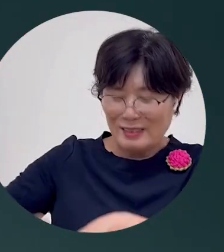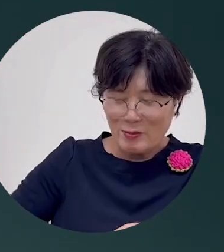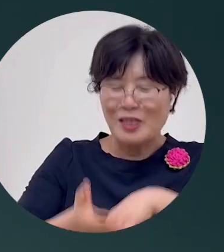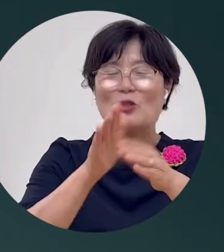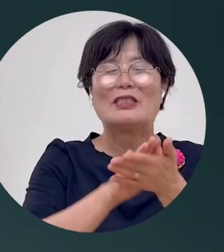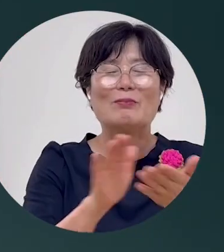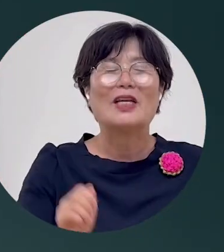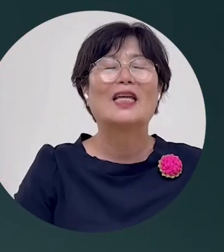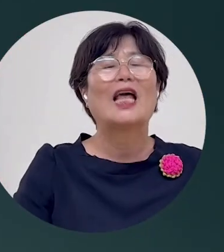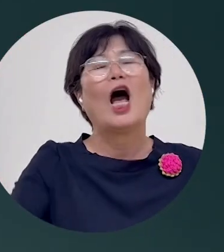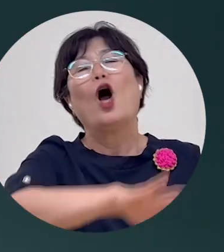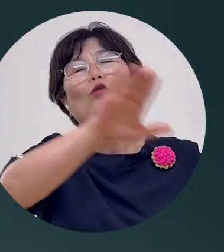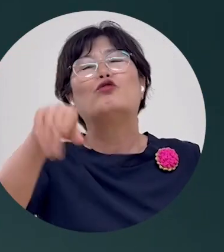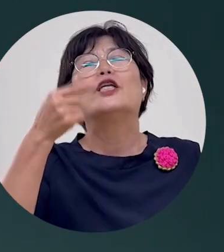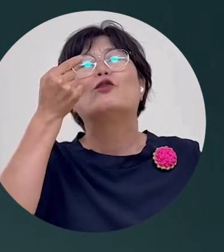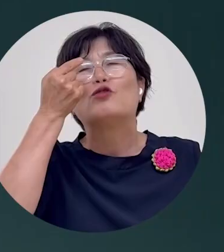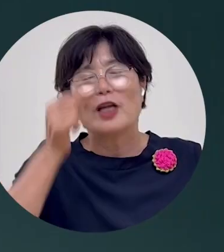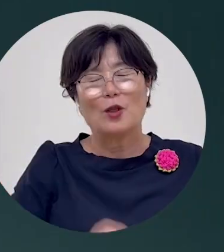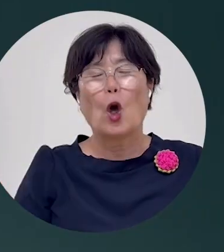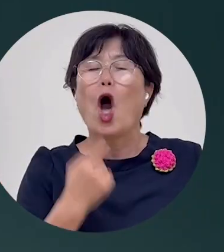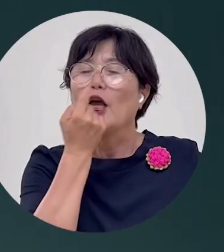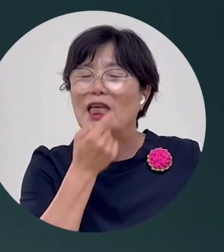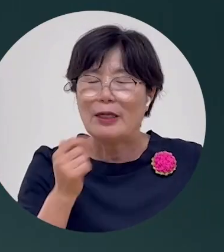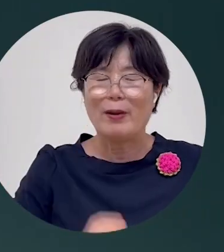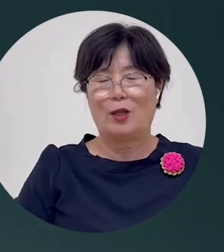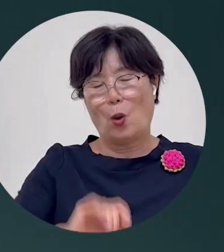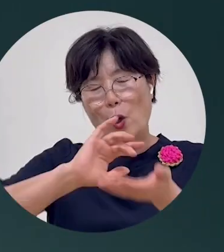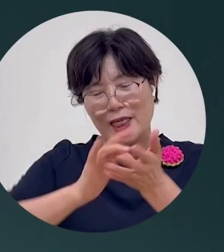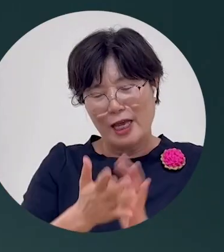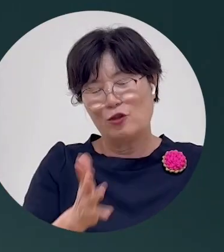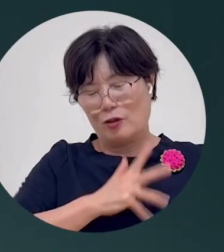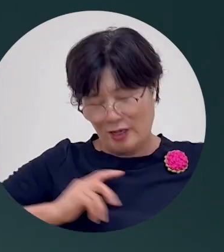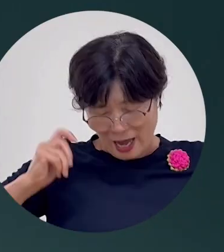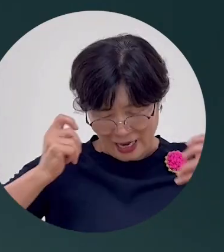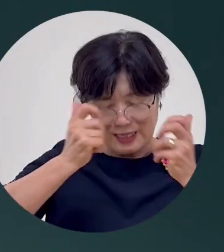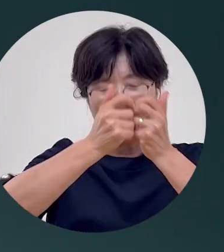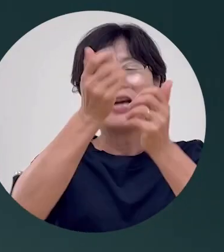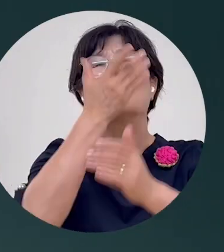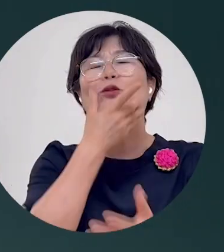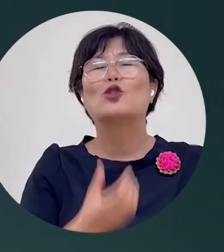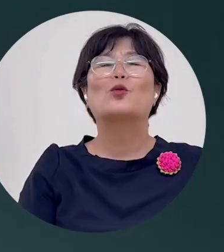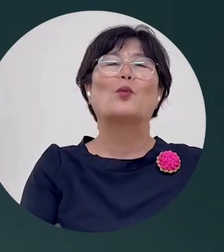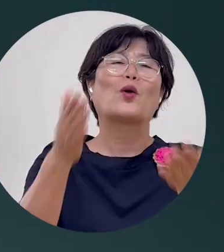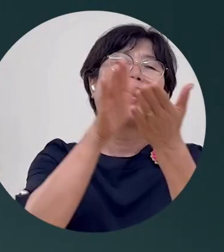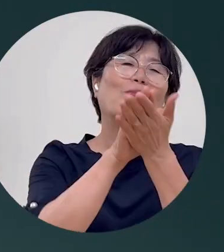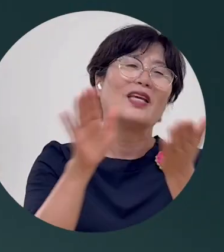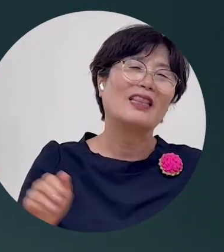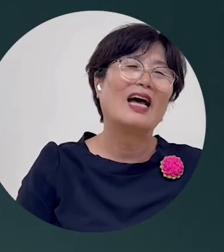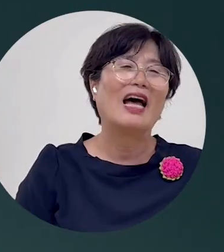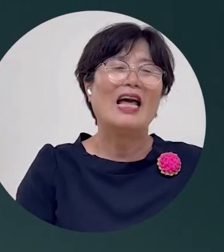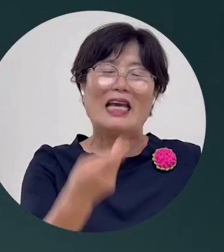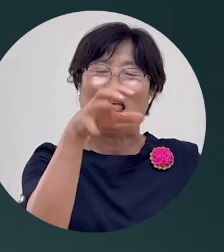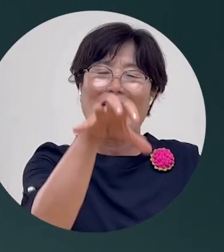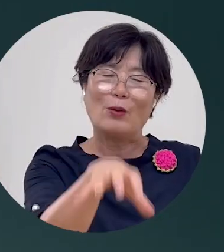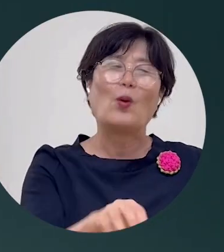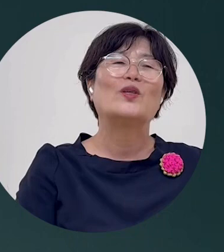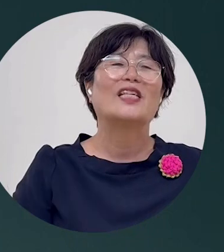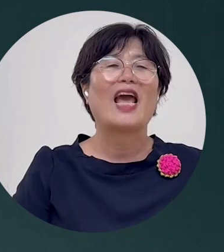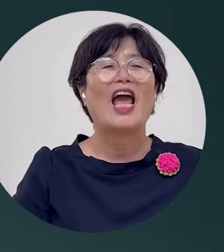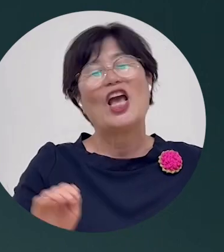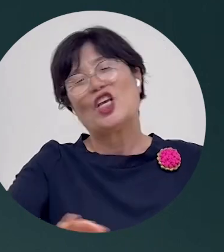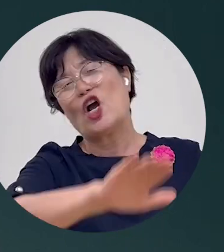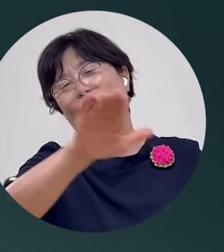우리의 눈에도요, 우리의 입에도 여러분 예수님이 가득하기를 축복합니다. 예. 이 자리에